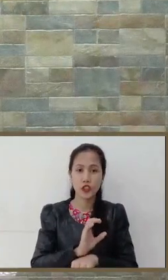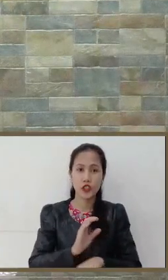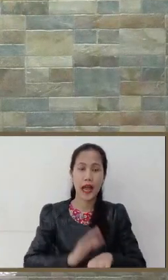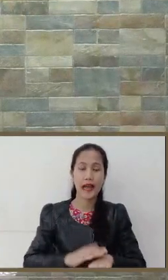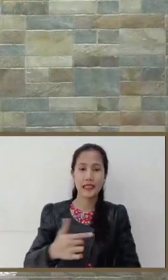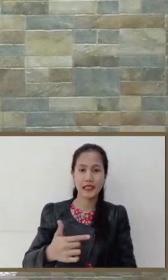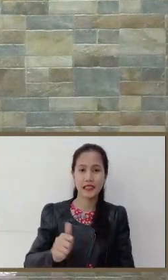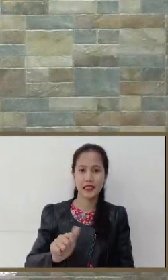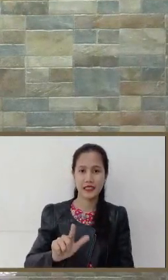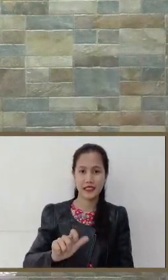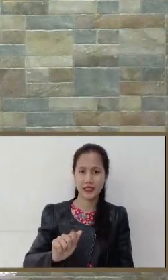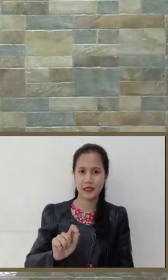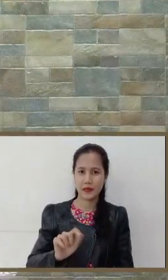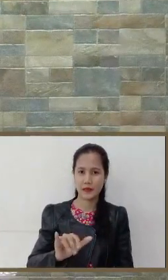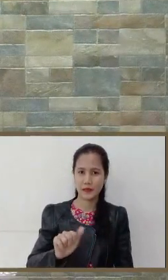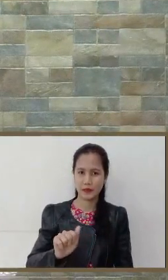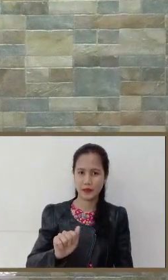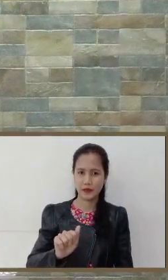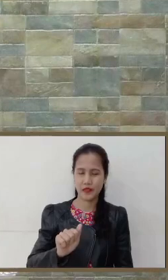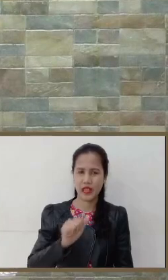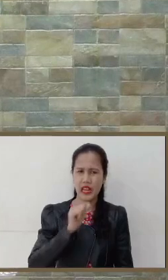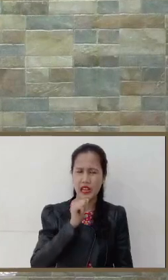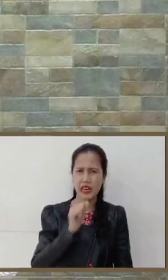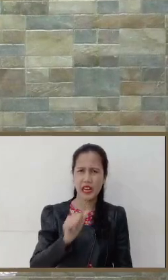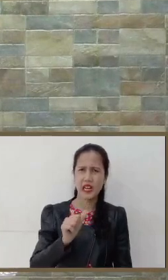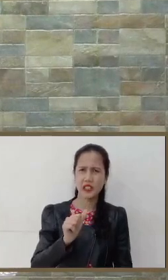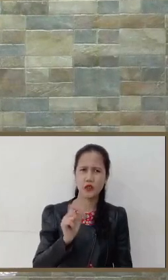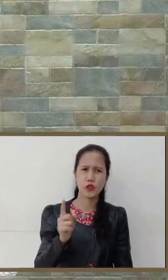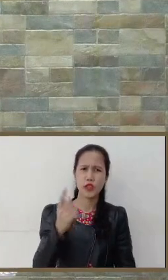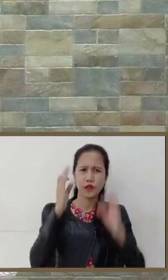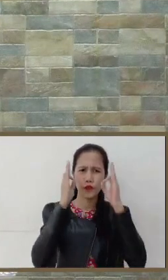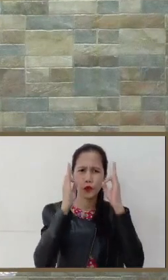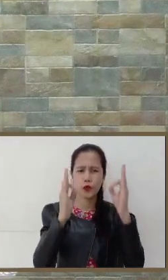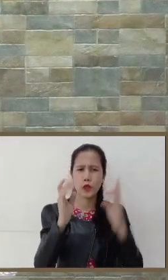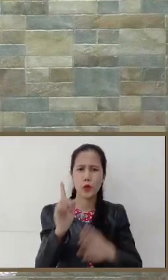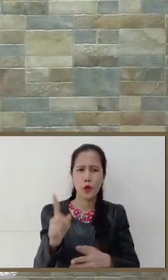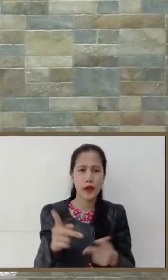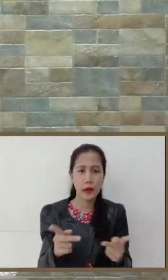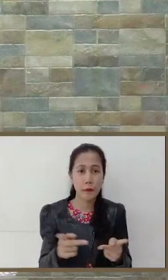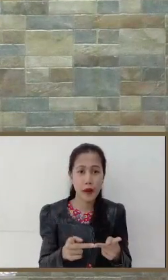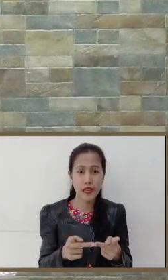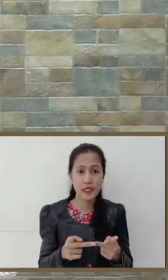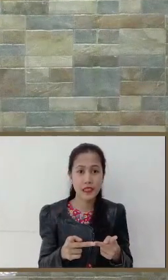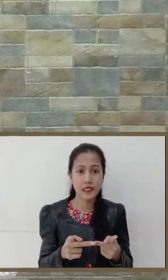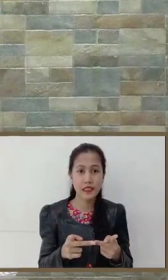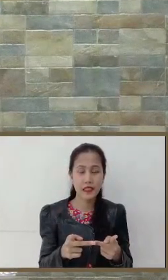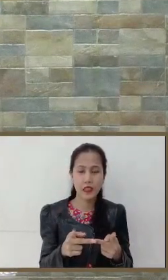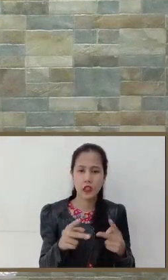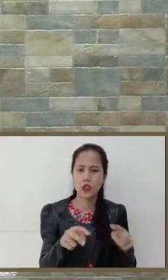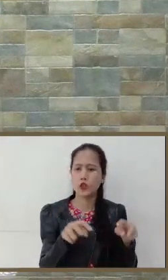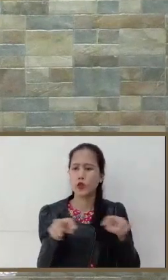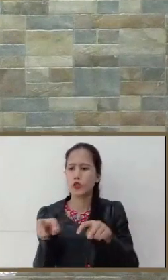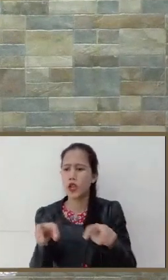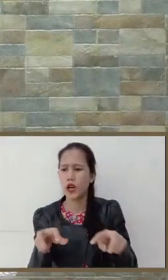church planter, hindi lang po siya pwedeng mag-focus sa isang lugar. Nakuha niyo po, pupunta sa